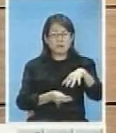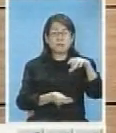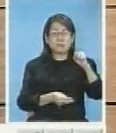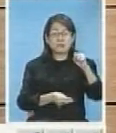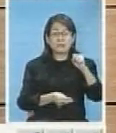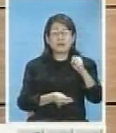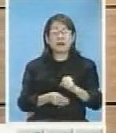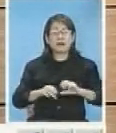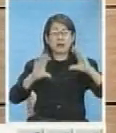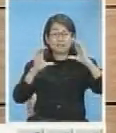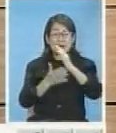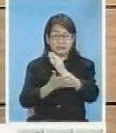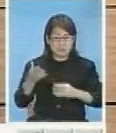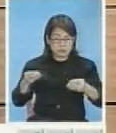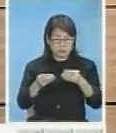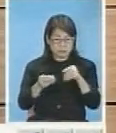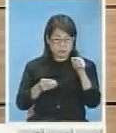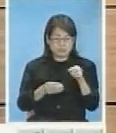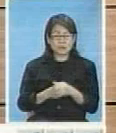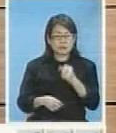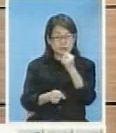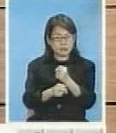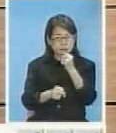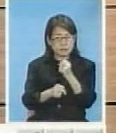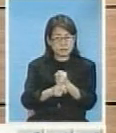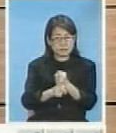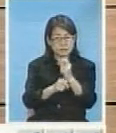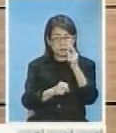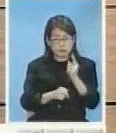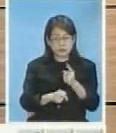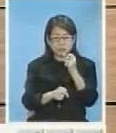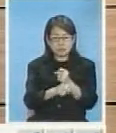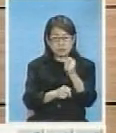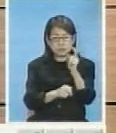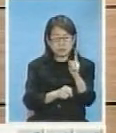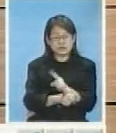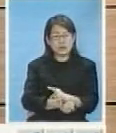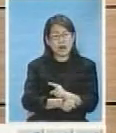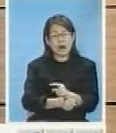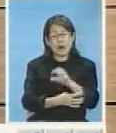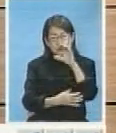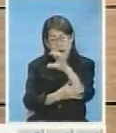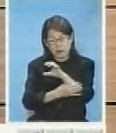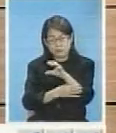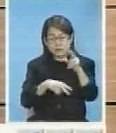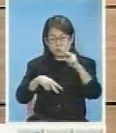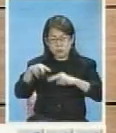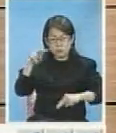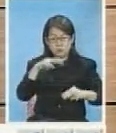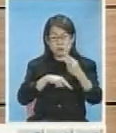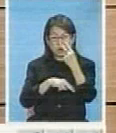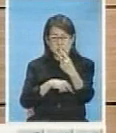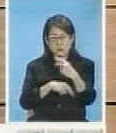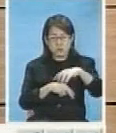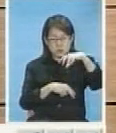จมีพันธกิจที่กำกับดูแลติดตามพัฒนารัฐวิสาหกิจให้สอดคล้องกับนโยบ